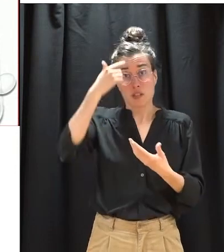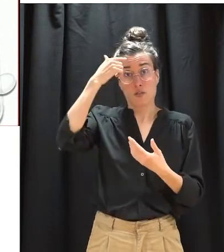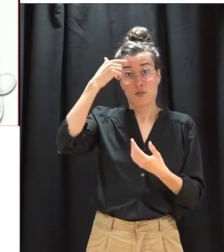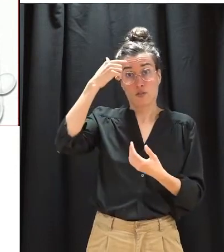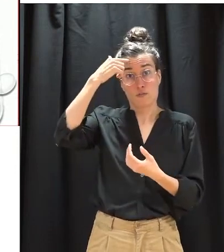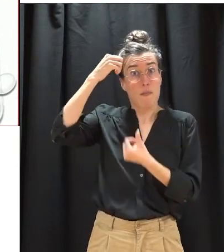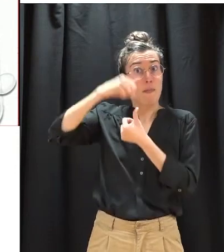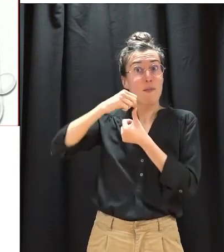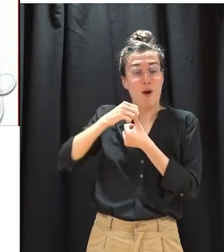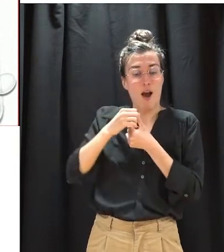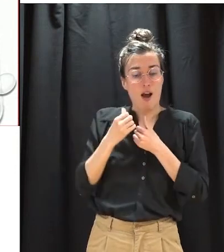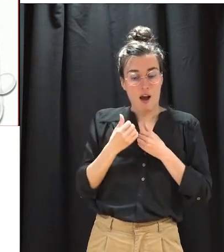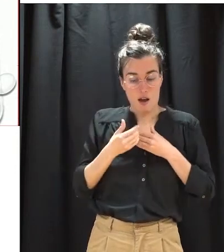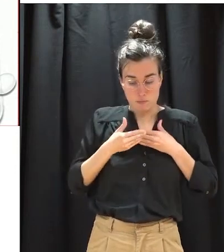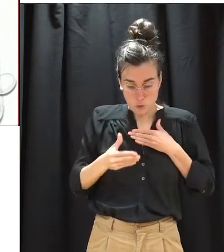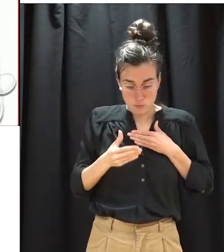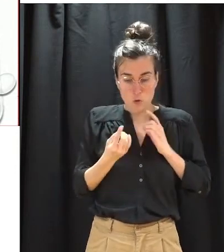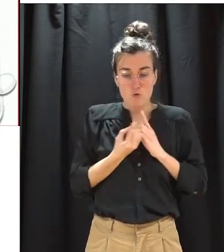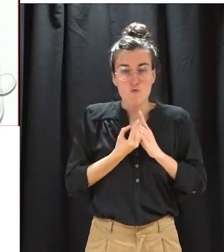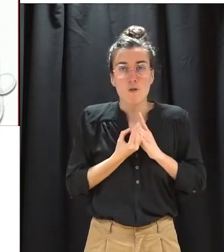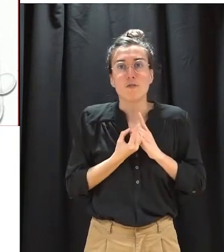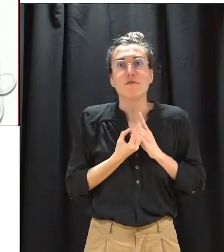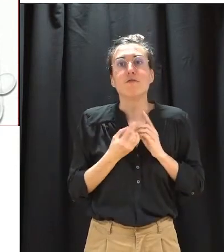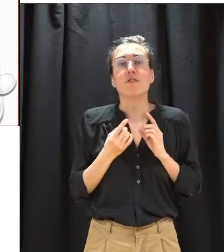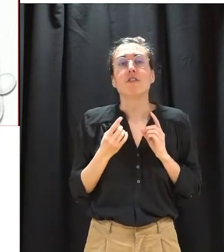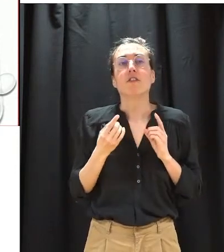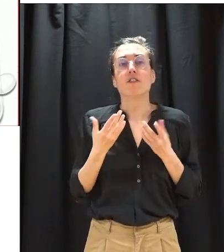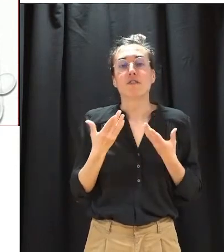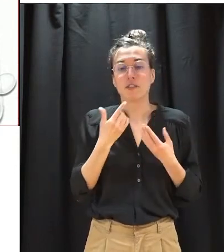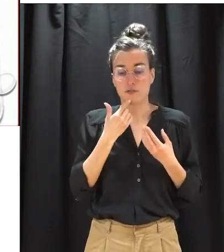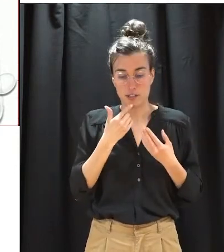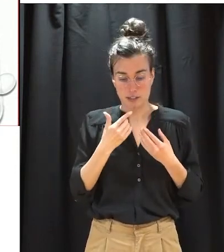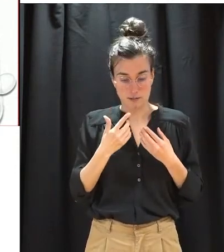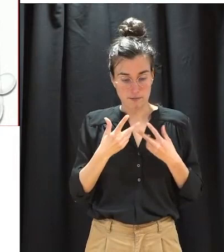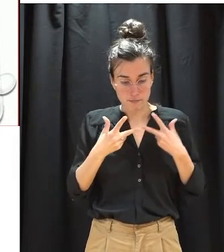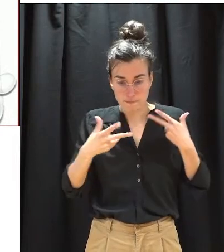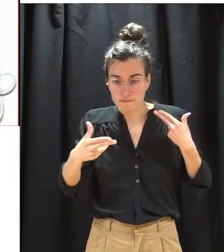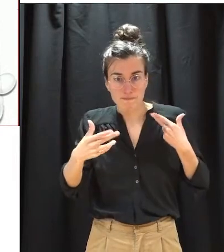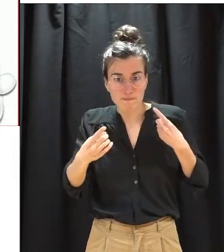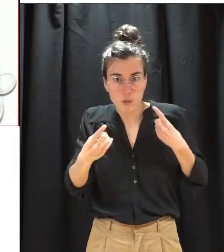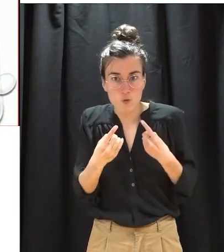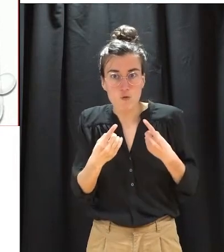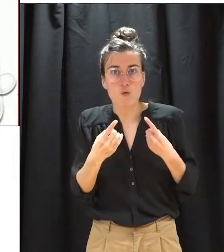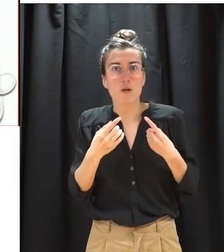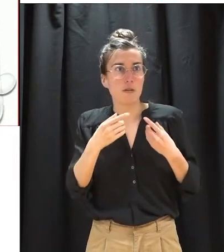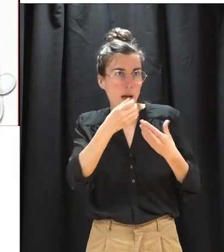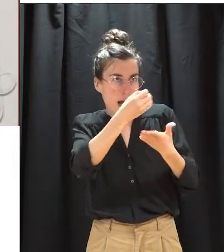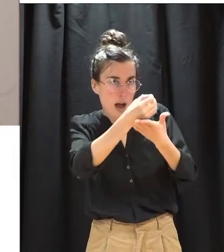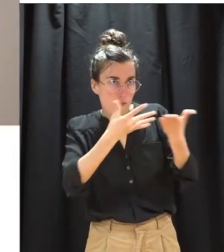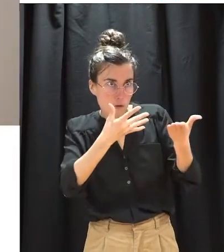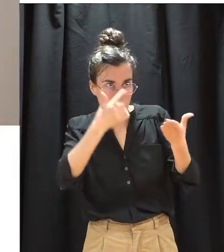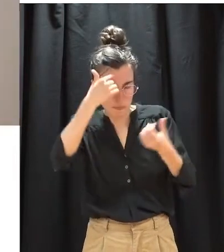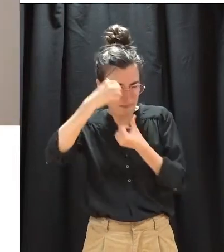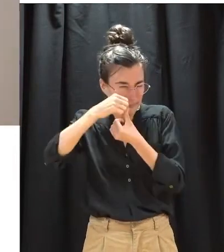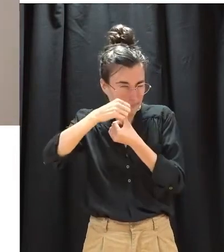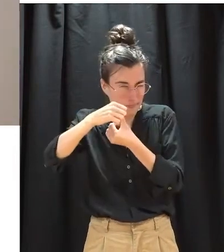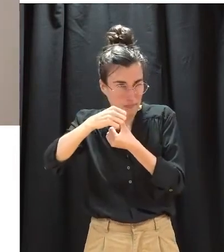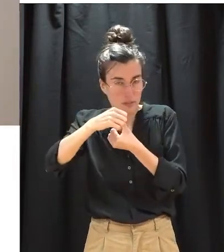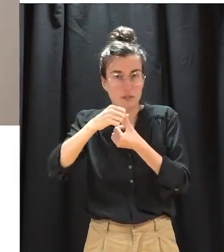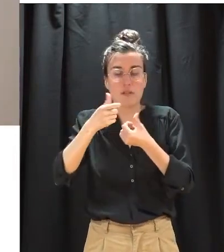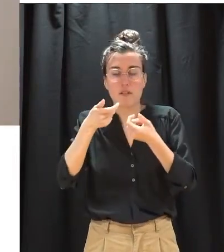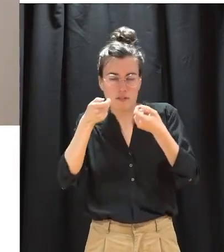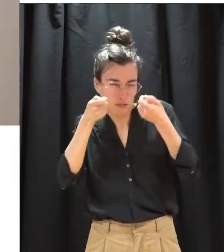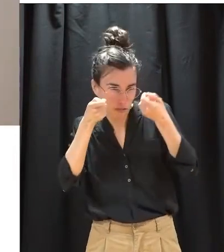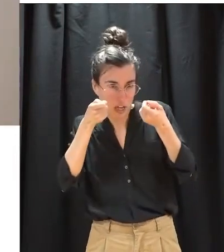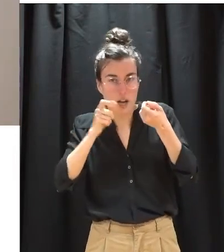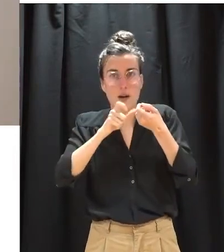mémoriser une information sur un court temps, de la manipuler et ensuite de pouvoir la restituer. Donc c'est cette